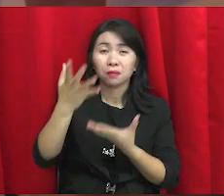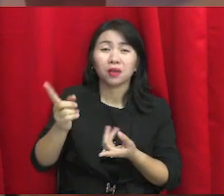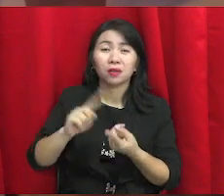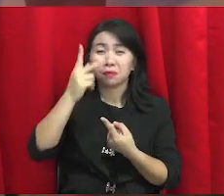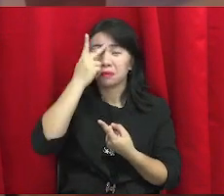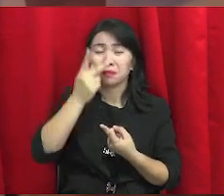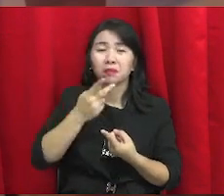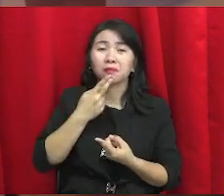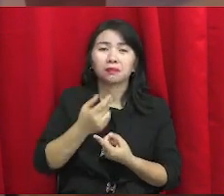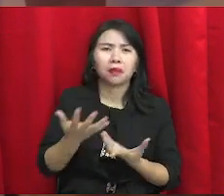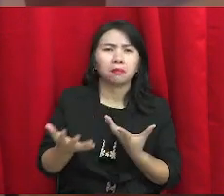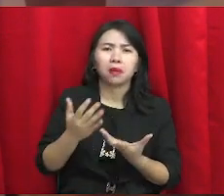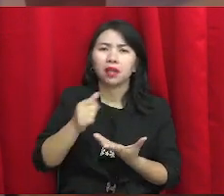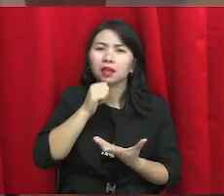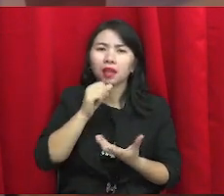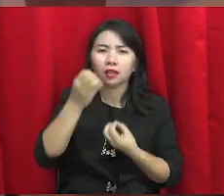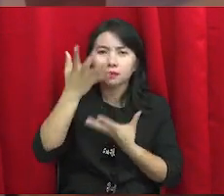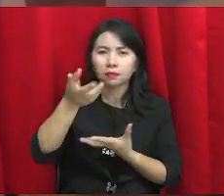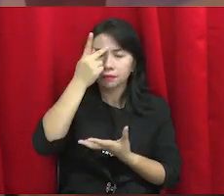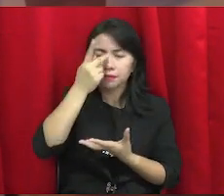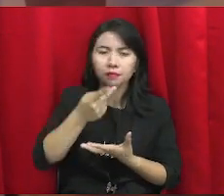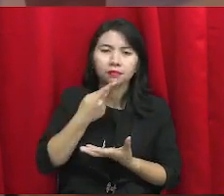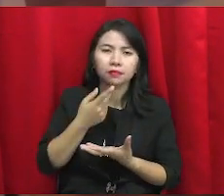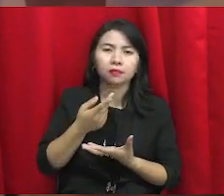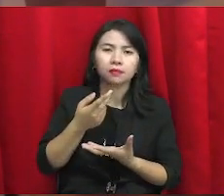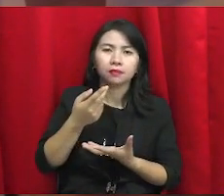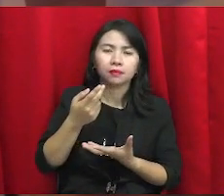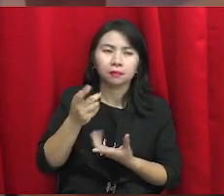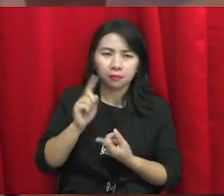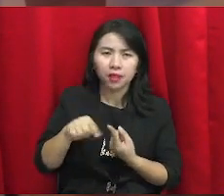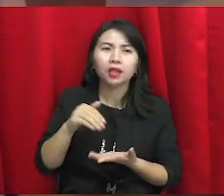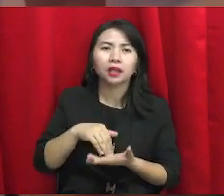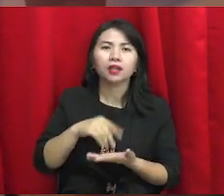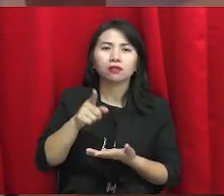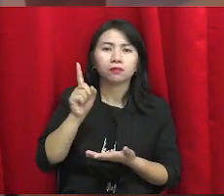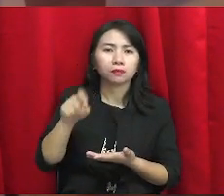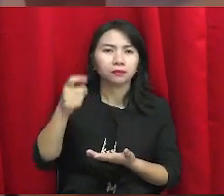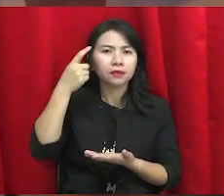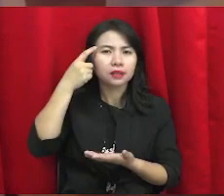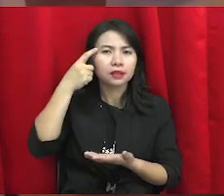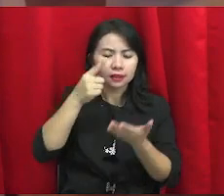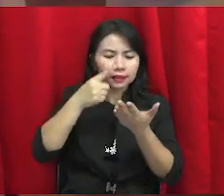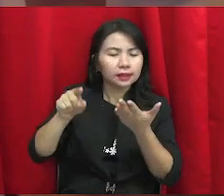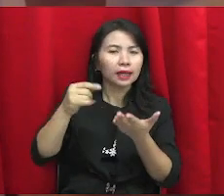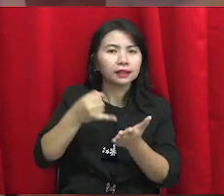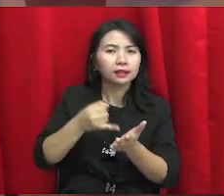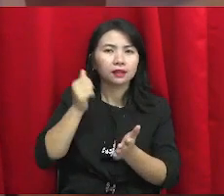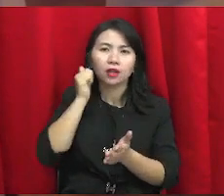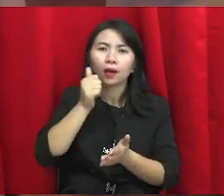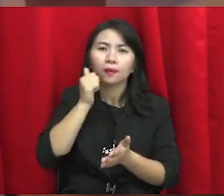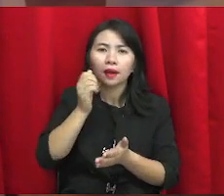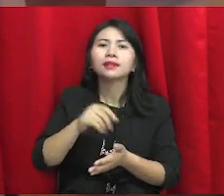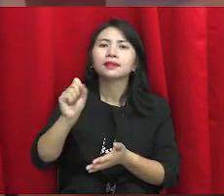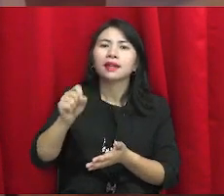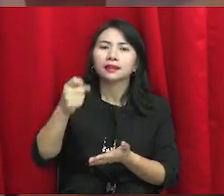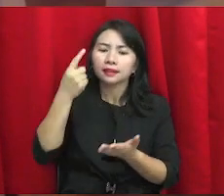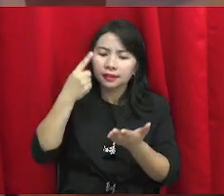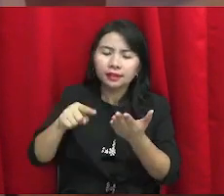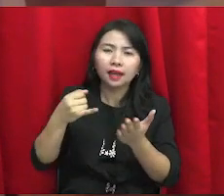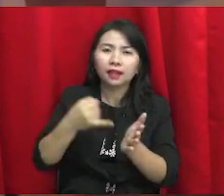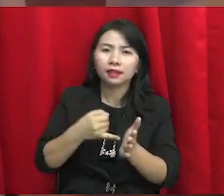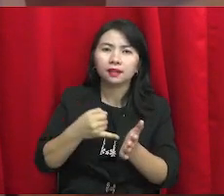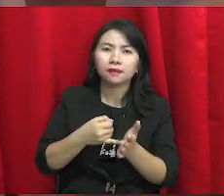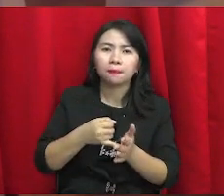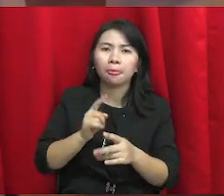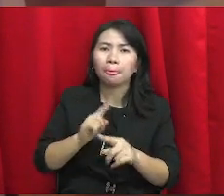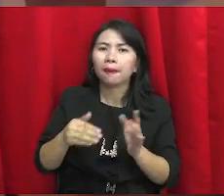definitely hindi sumusunod sa magulang. Pero i-check nyo ng mabuti. I-check nyo lang ng mabuti. Na kapag